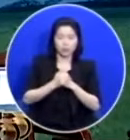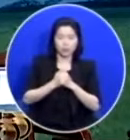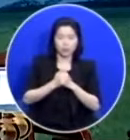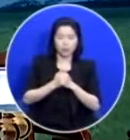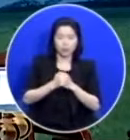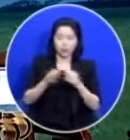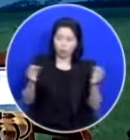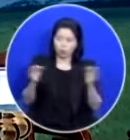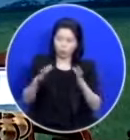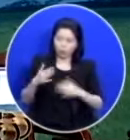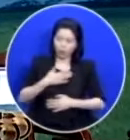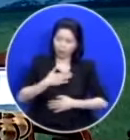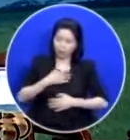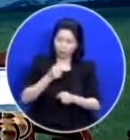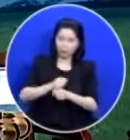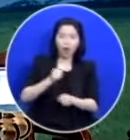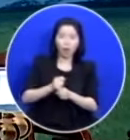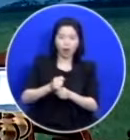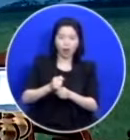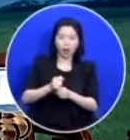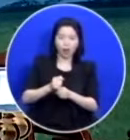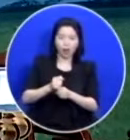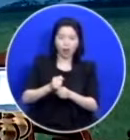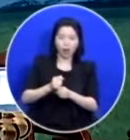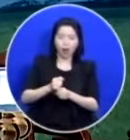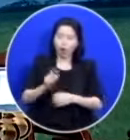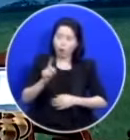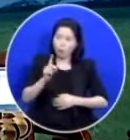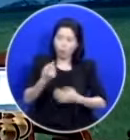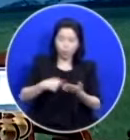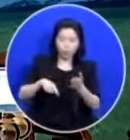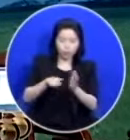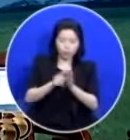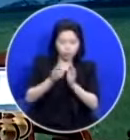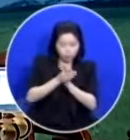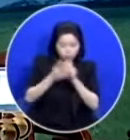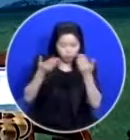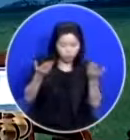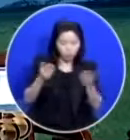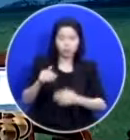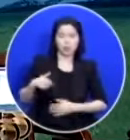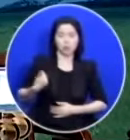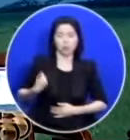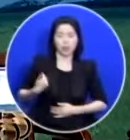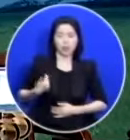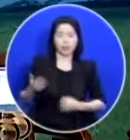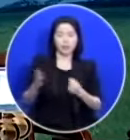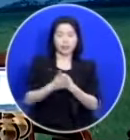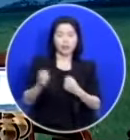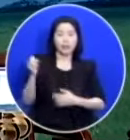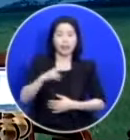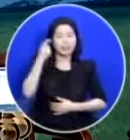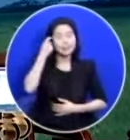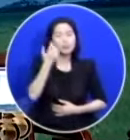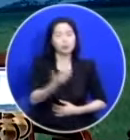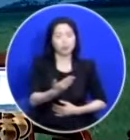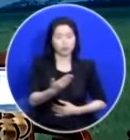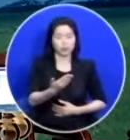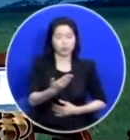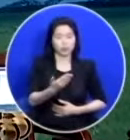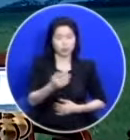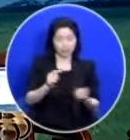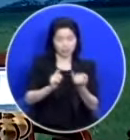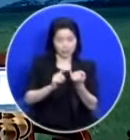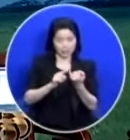순간적으로 당황했습니다 뭘 위해서 기도해야 할지를 모르겠어요 그래서 그분께 다시 물었습니다 그분이